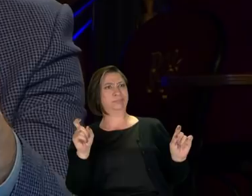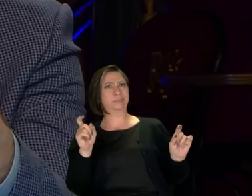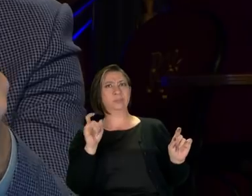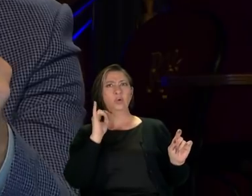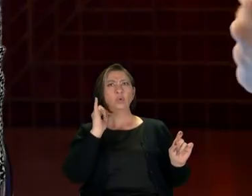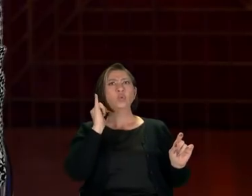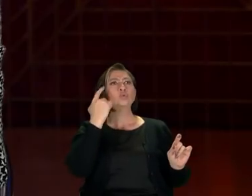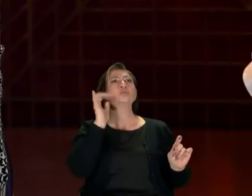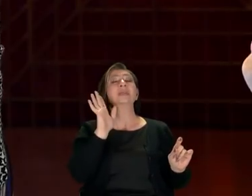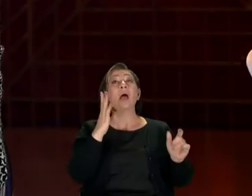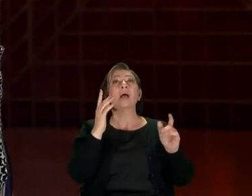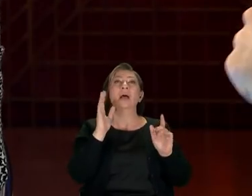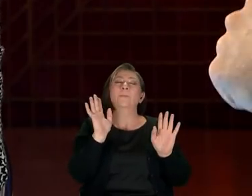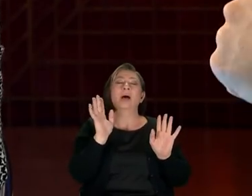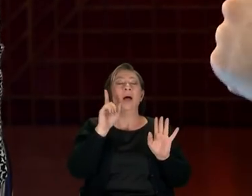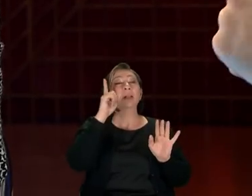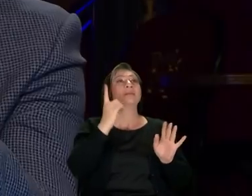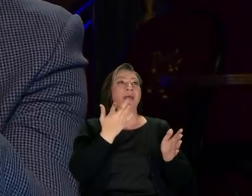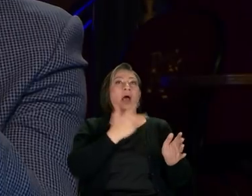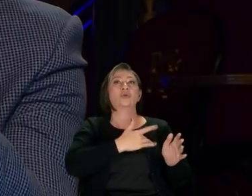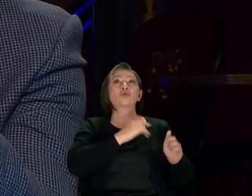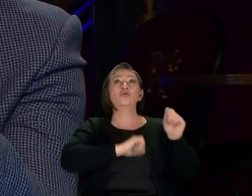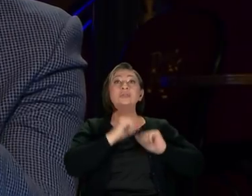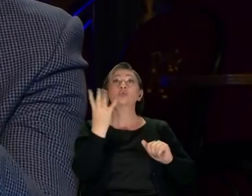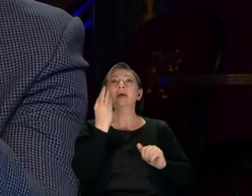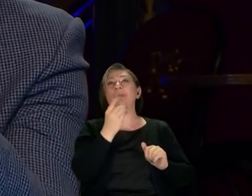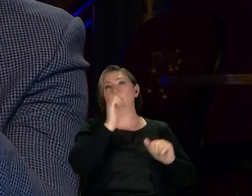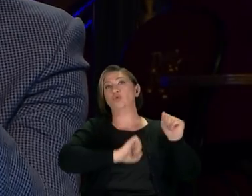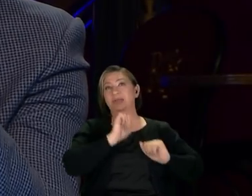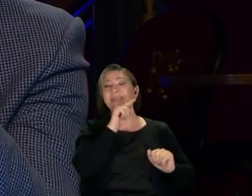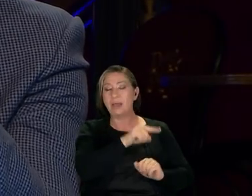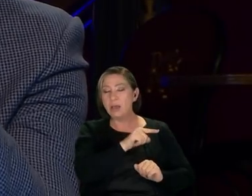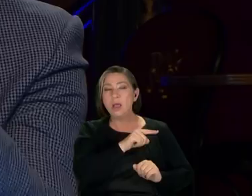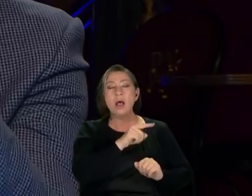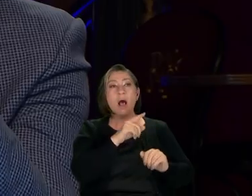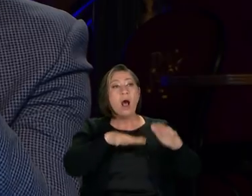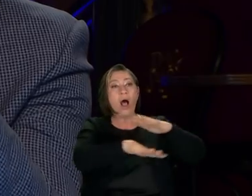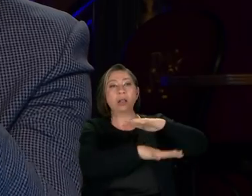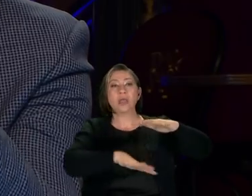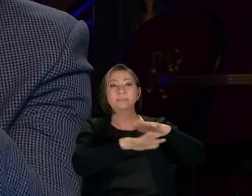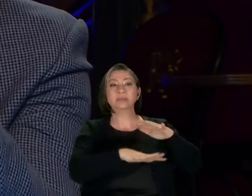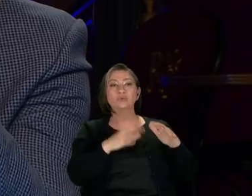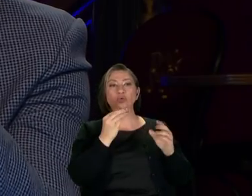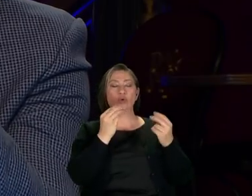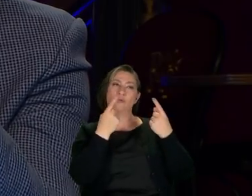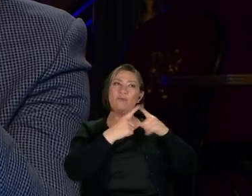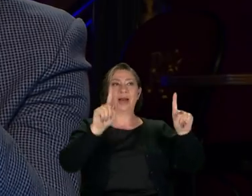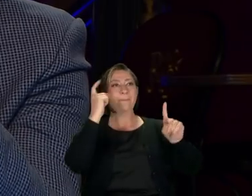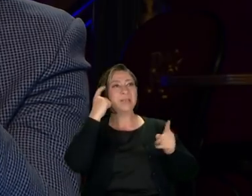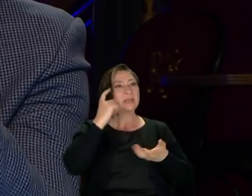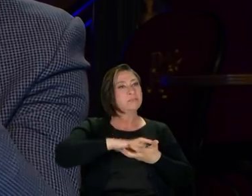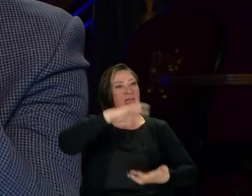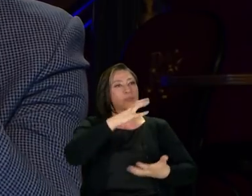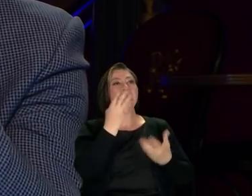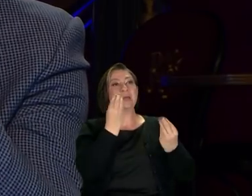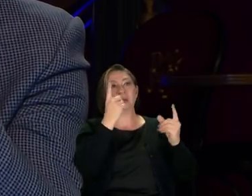kötü karşılamadılar. Allah'tan Anadolu Üniversitesi o konuda çok iyi bir üniversite. Gerçekten çok, yani altyapısı bu konuda çok entelektüel bilgi birikimi iyi